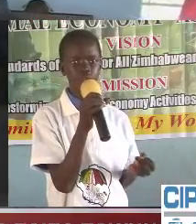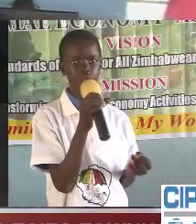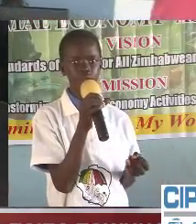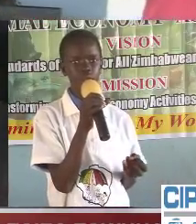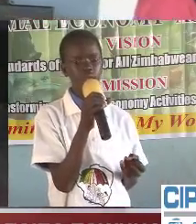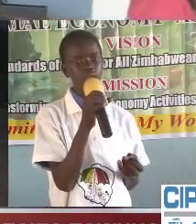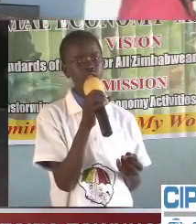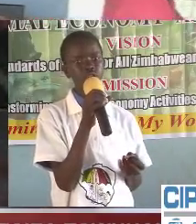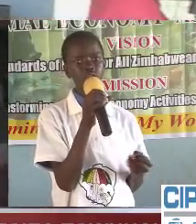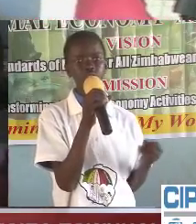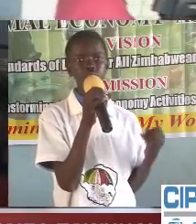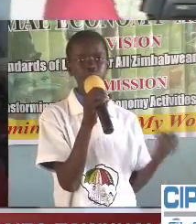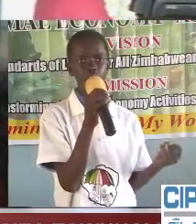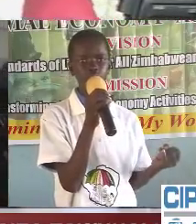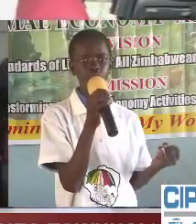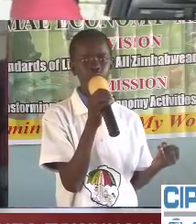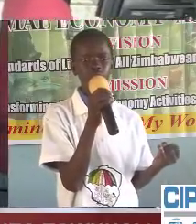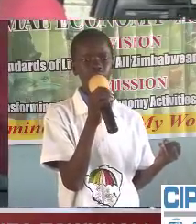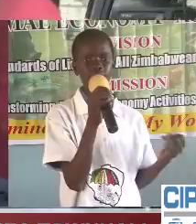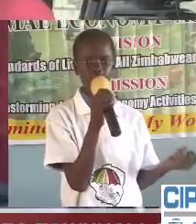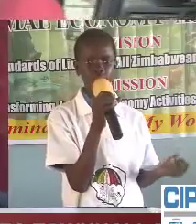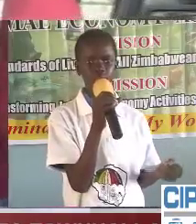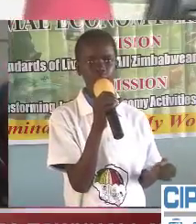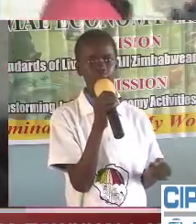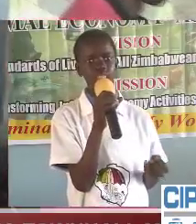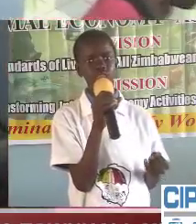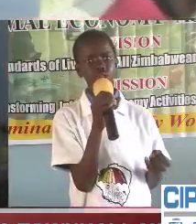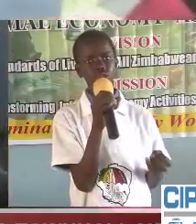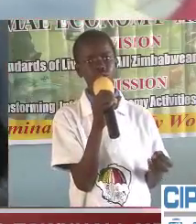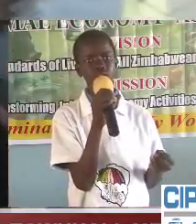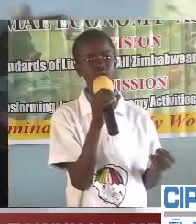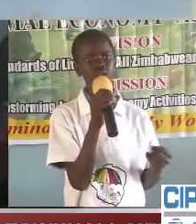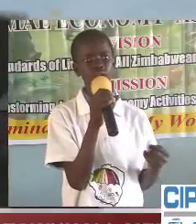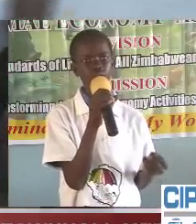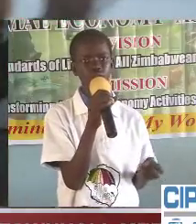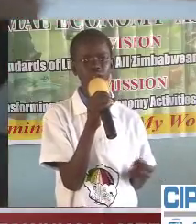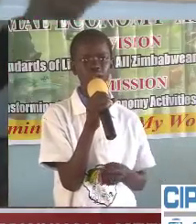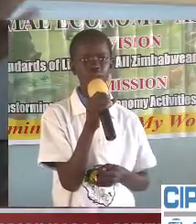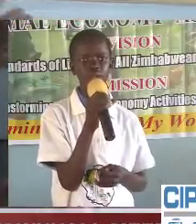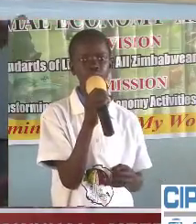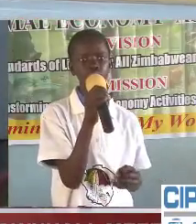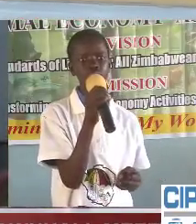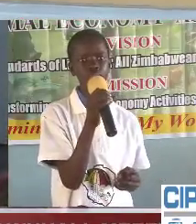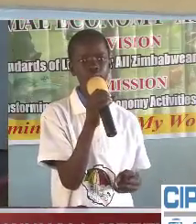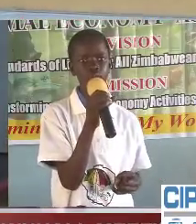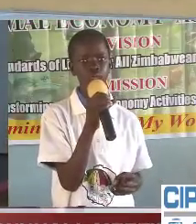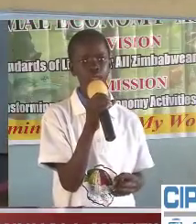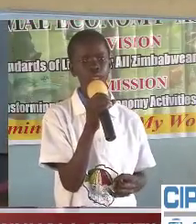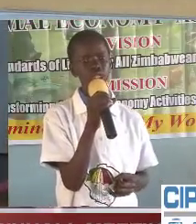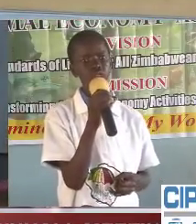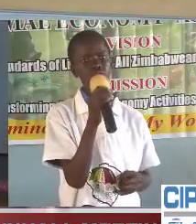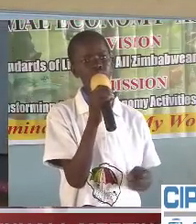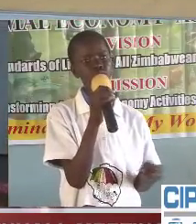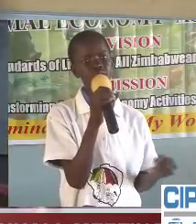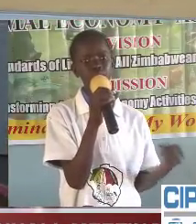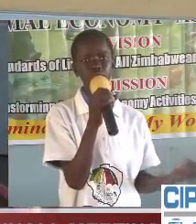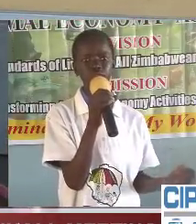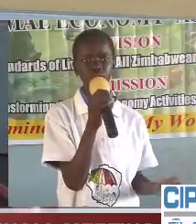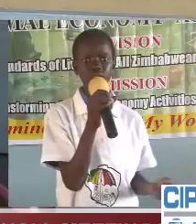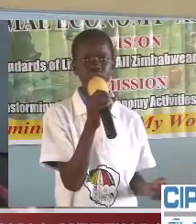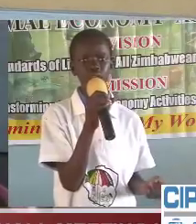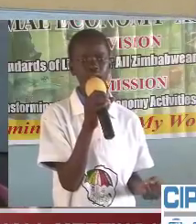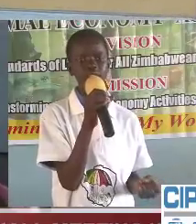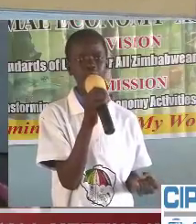aivhota zvavo chero vachihwinawo chero vanani asi tinoziva kuti kune vanhu vanorarama neurema chero